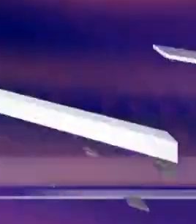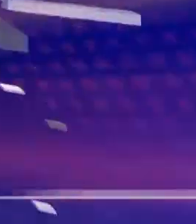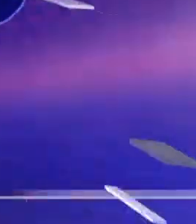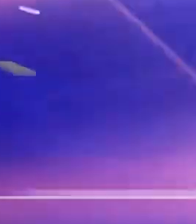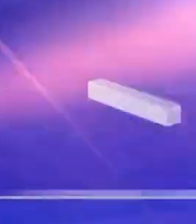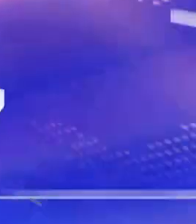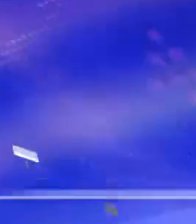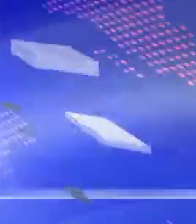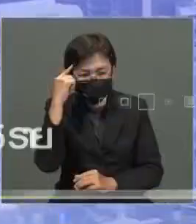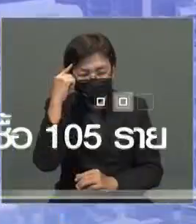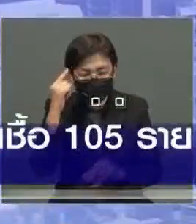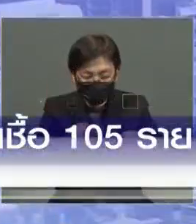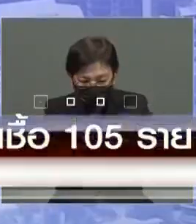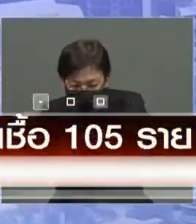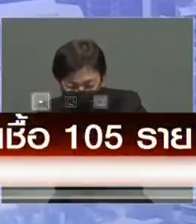แล้ว